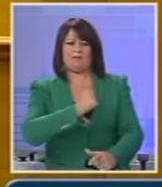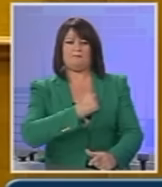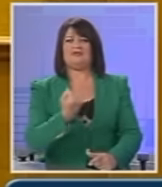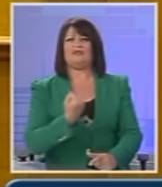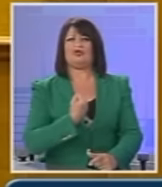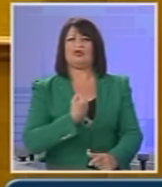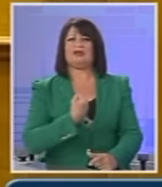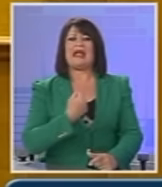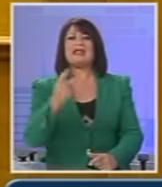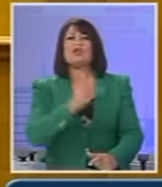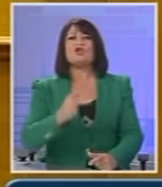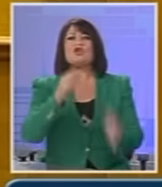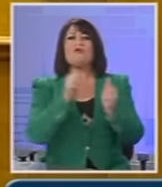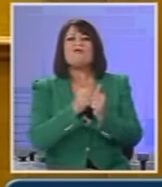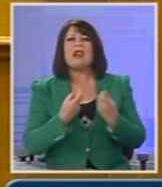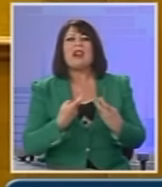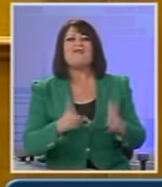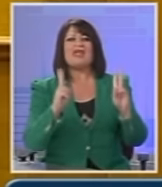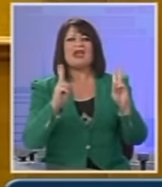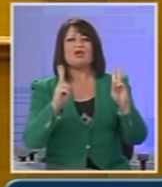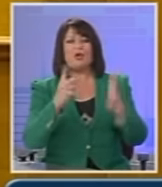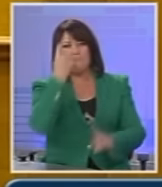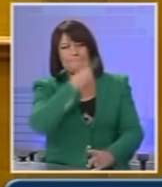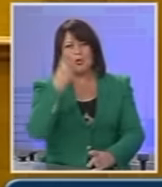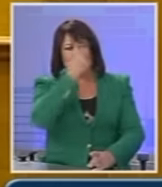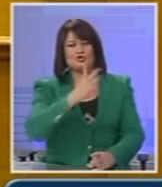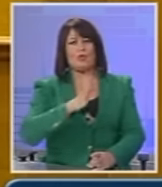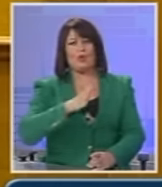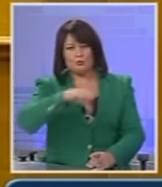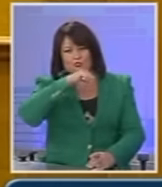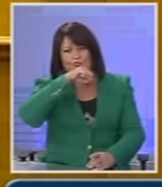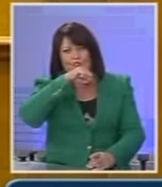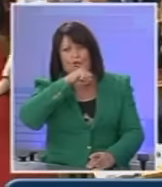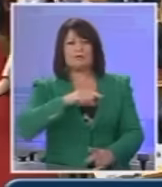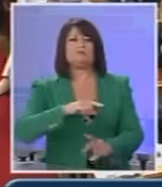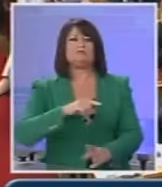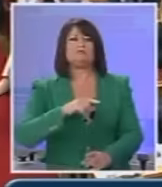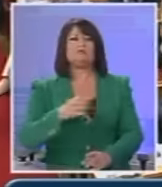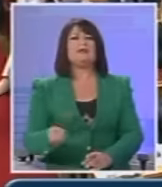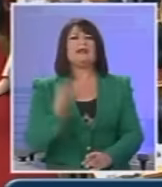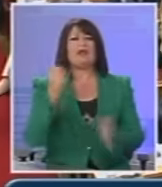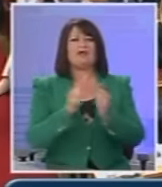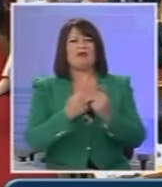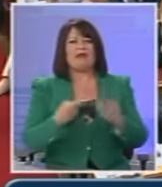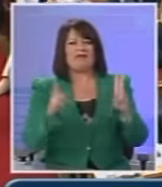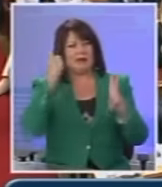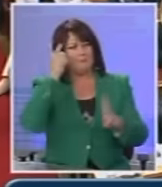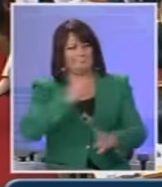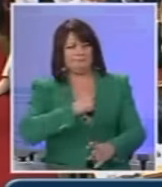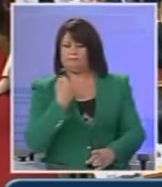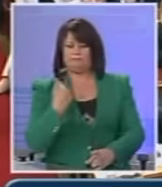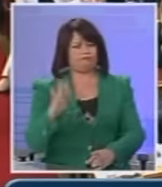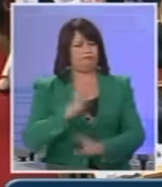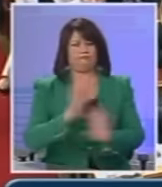κοινωνικό φιλελευθερισμό με ανθρώπινο πρόσωπο και απορρίπτουμε ακραίες νεοφιλελεύθερες αντιλήψεις